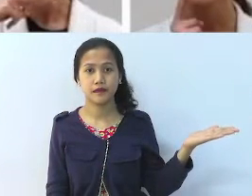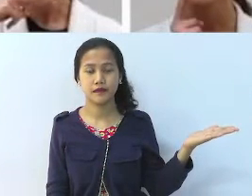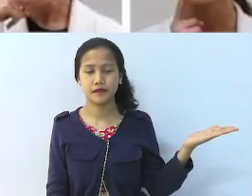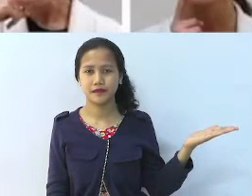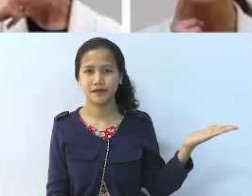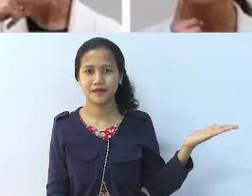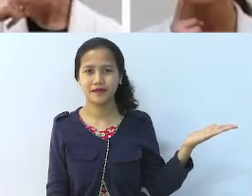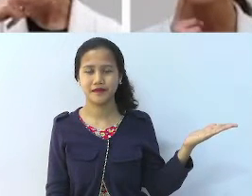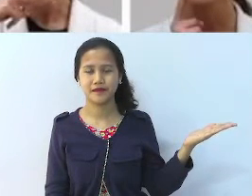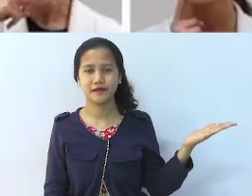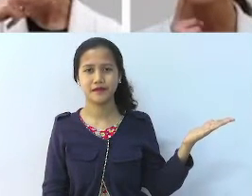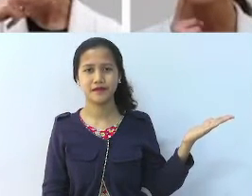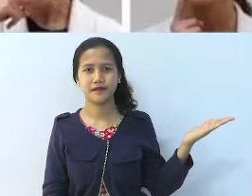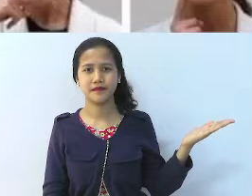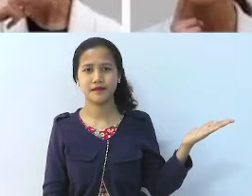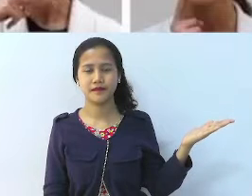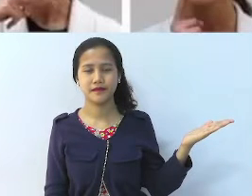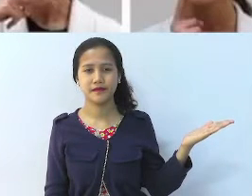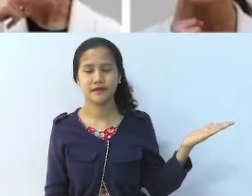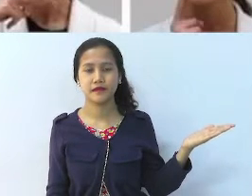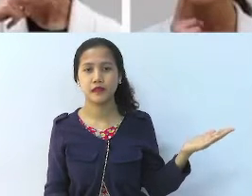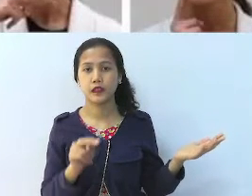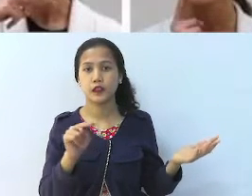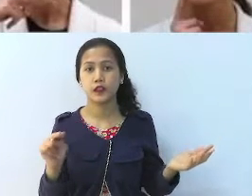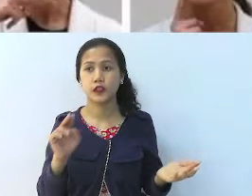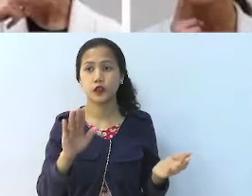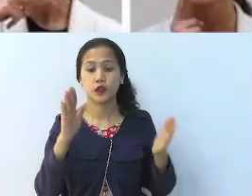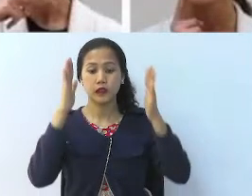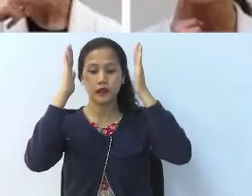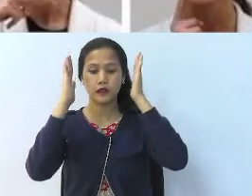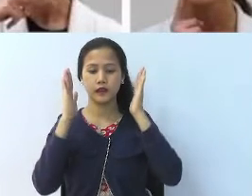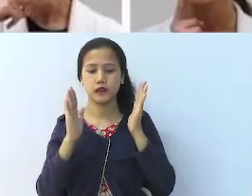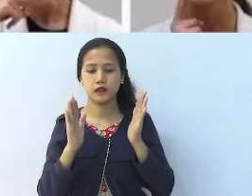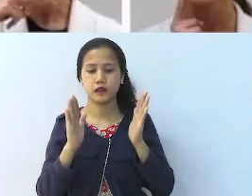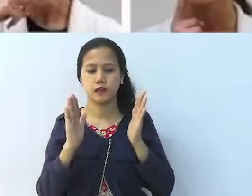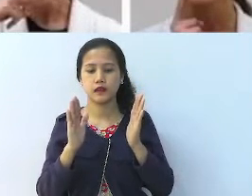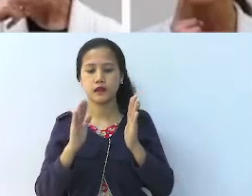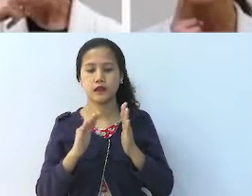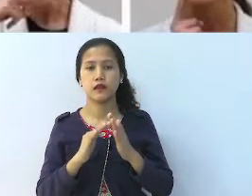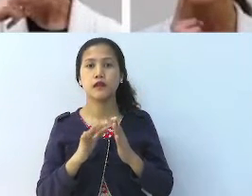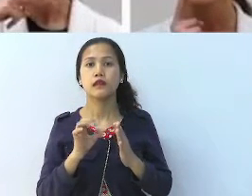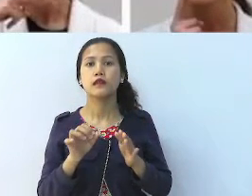Anim na beses nyo po gagawin. Na naka-rest po ang dila sa taas.